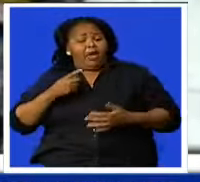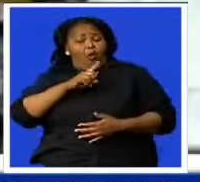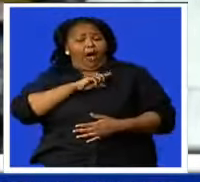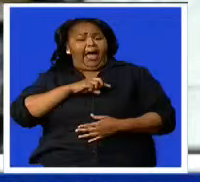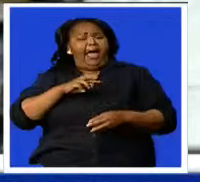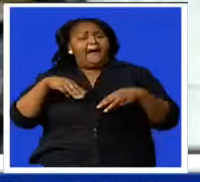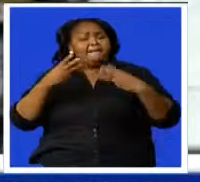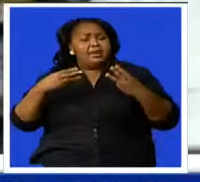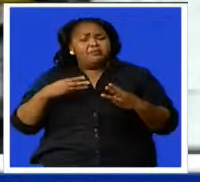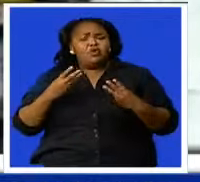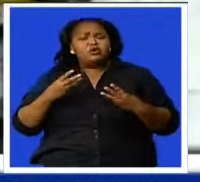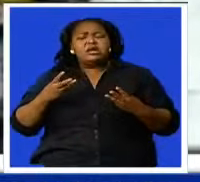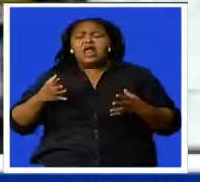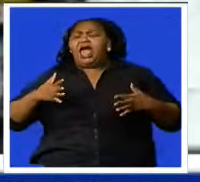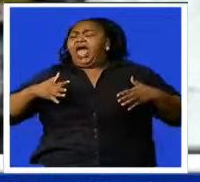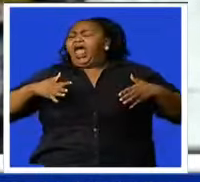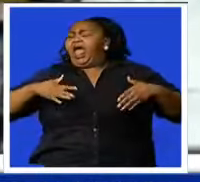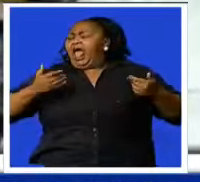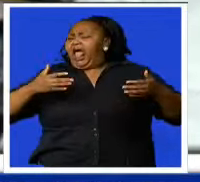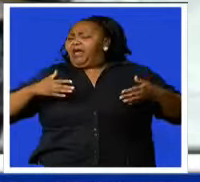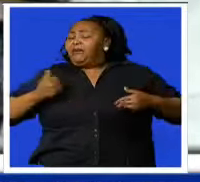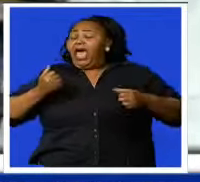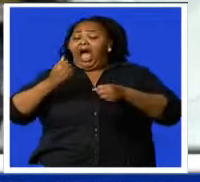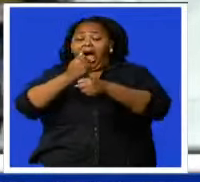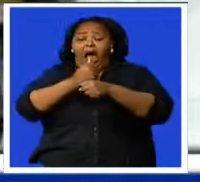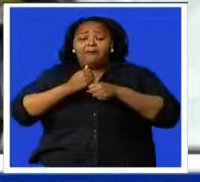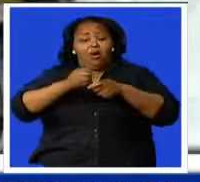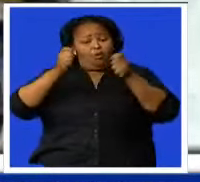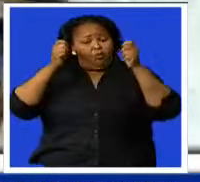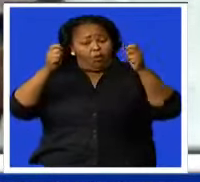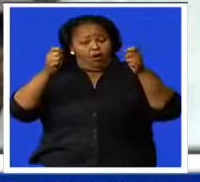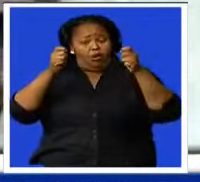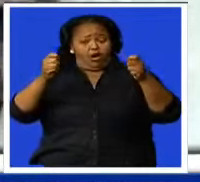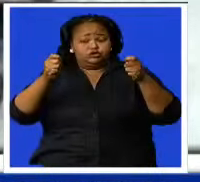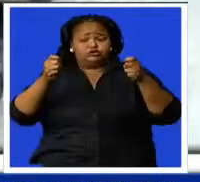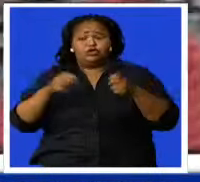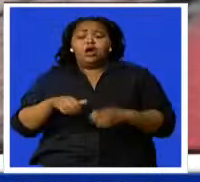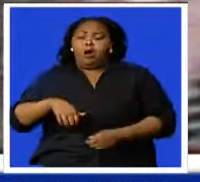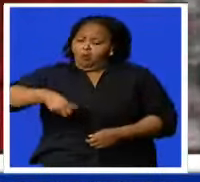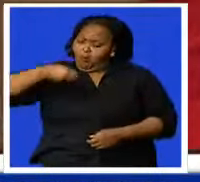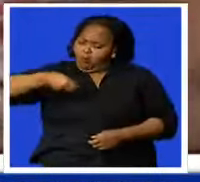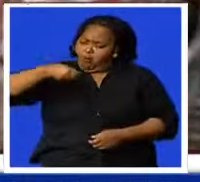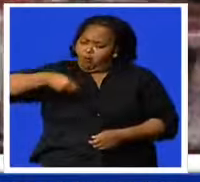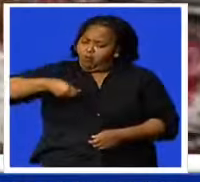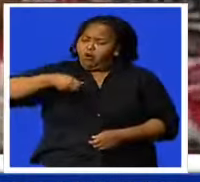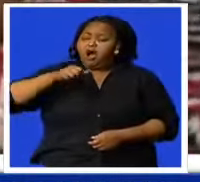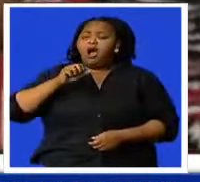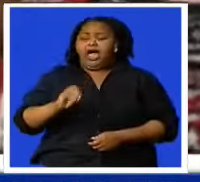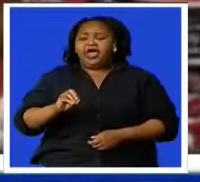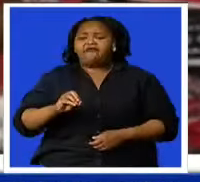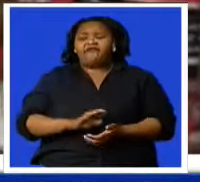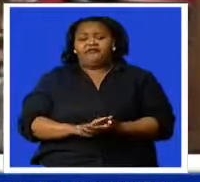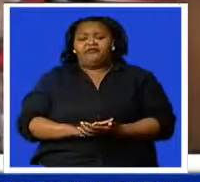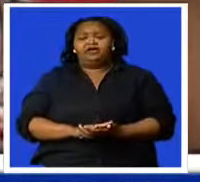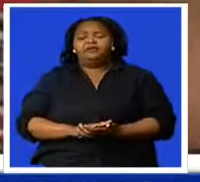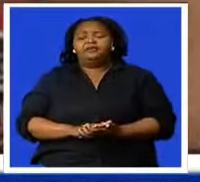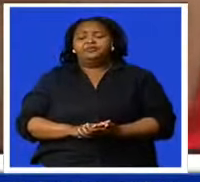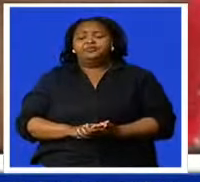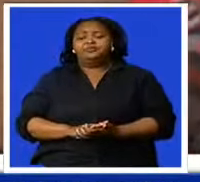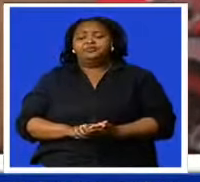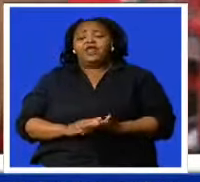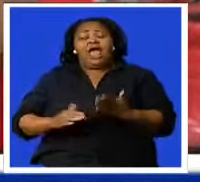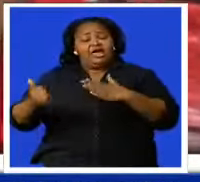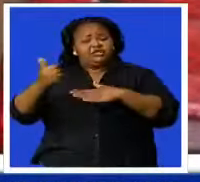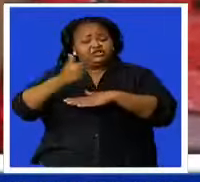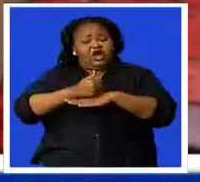futhi bathi phethe lethi khwama tabo sithi kabaqhubeke kulele bakwendawo. Umphathi wesifunda sakamanzini Chief Gija uthi